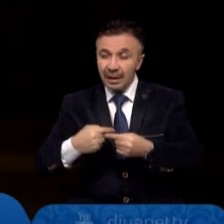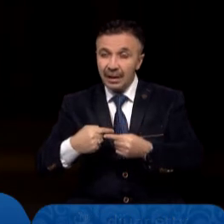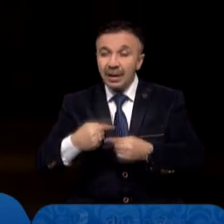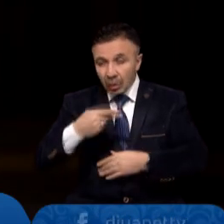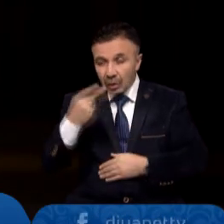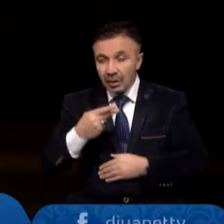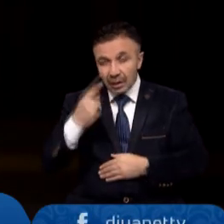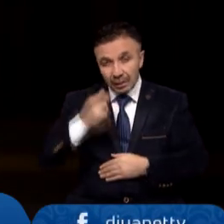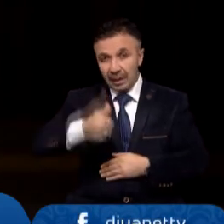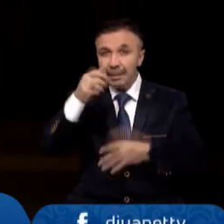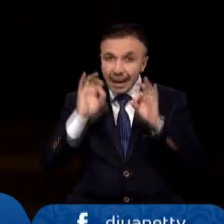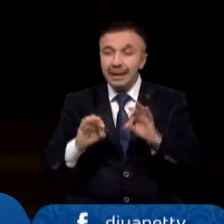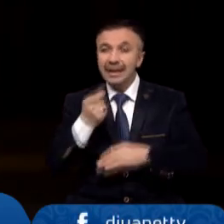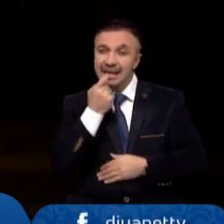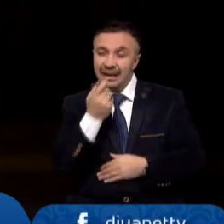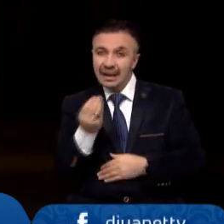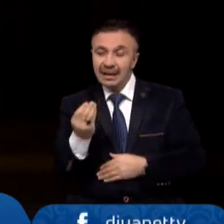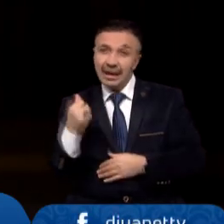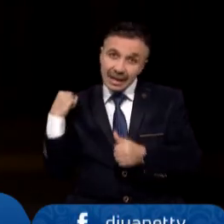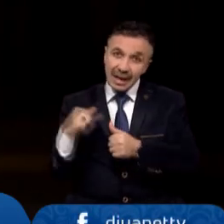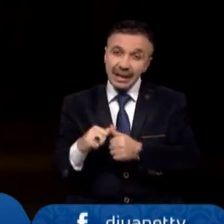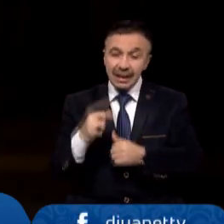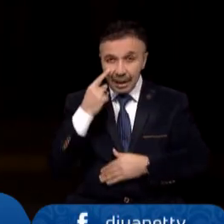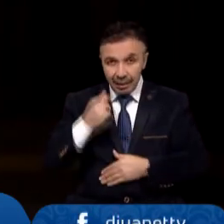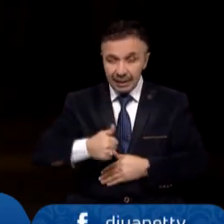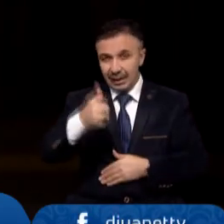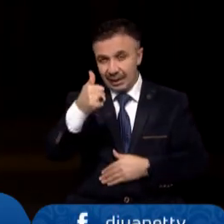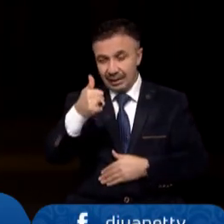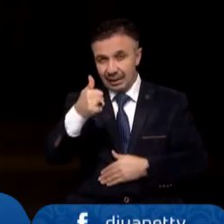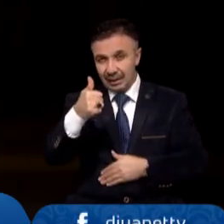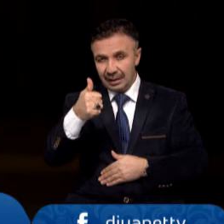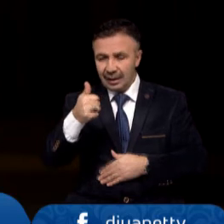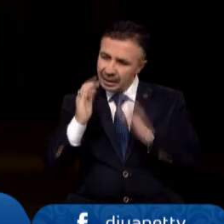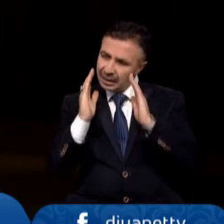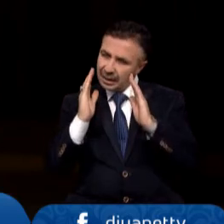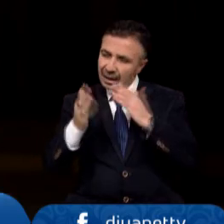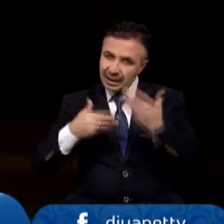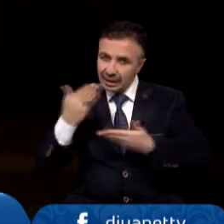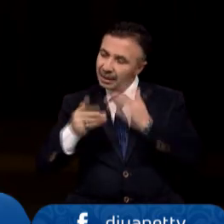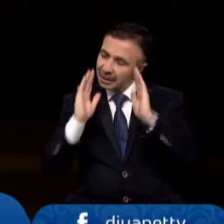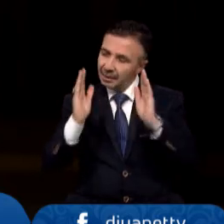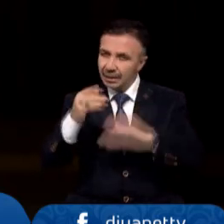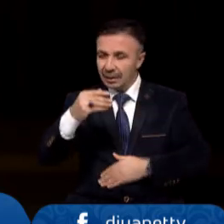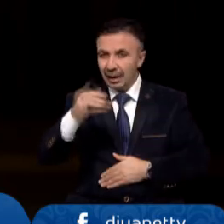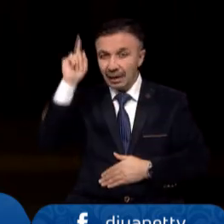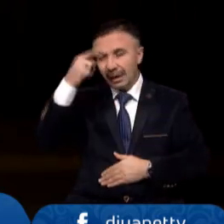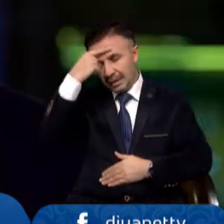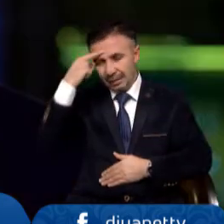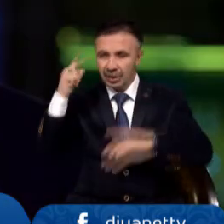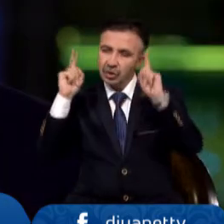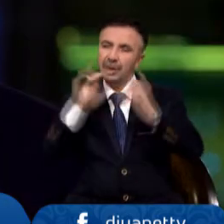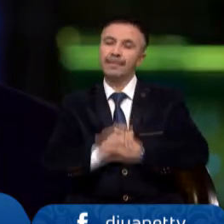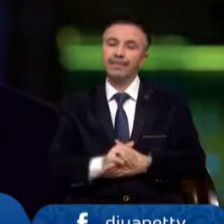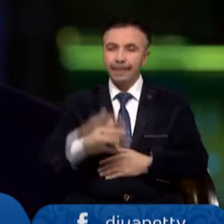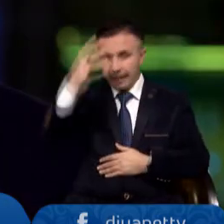afete başladığı yıllarda yeniden devlet İdaresi ile devam edeceğiz Allah nasip ederse inşallah